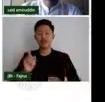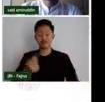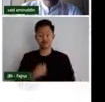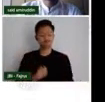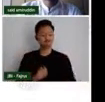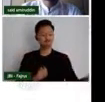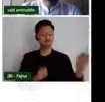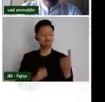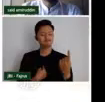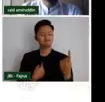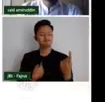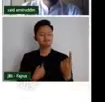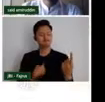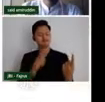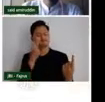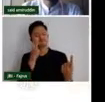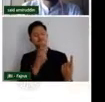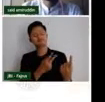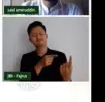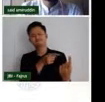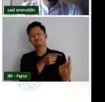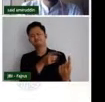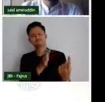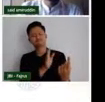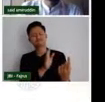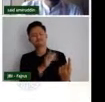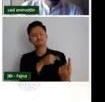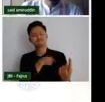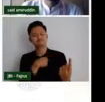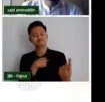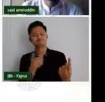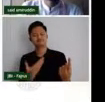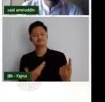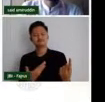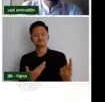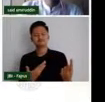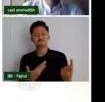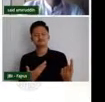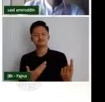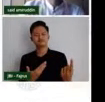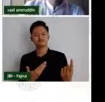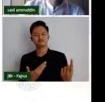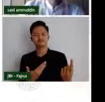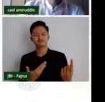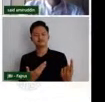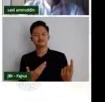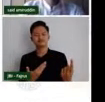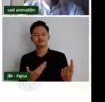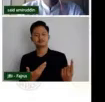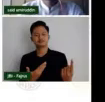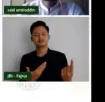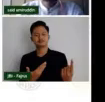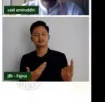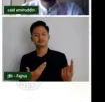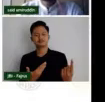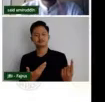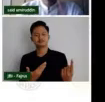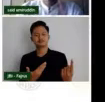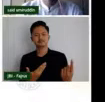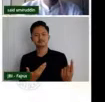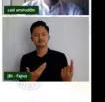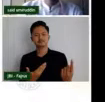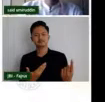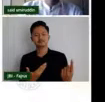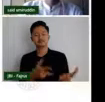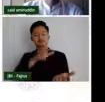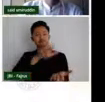mengkotak-kotakkan mereka, itu seakan-akan kita tidak tidak mempercayai bahwa takdir itu semuanya datangnya dari